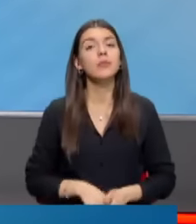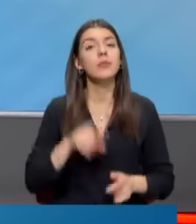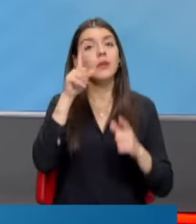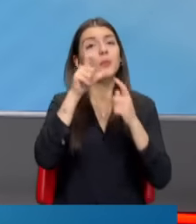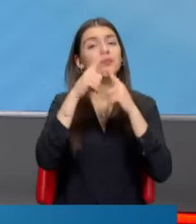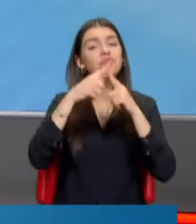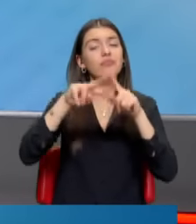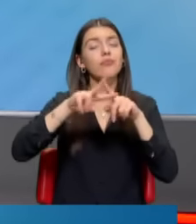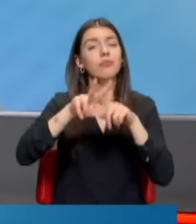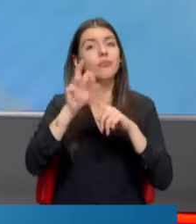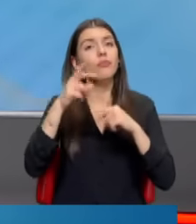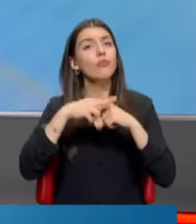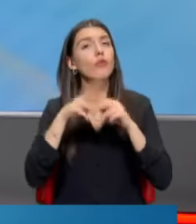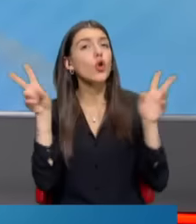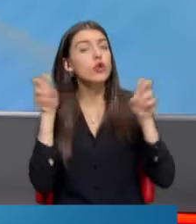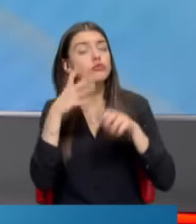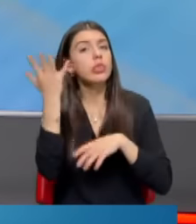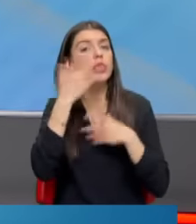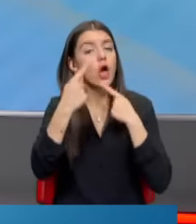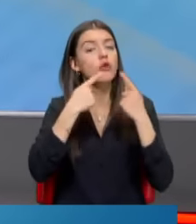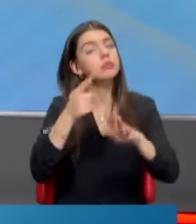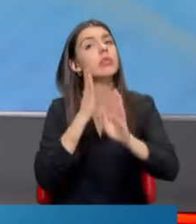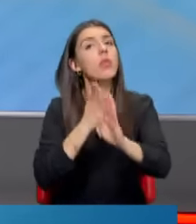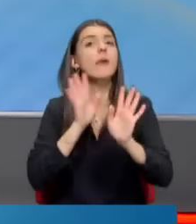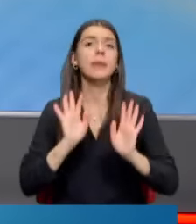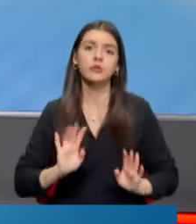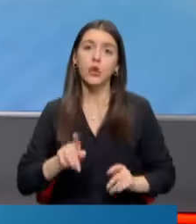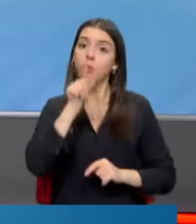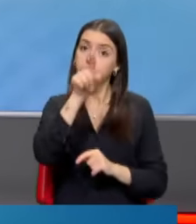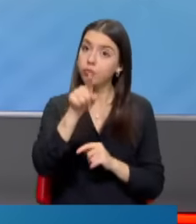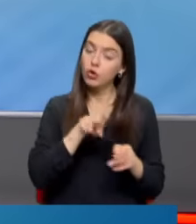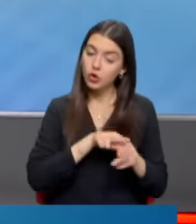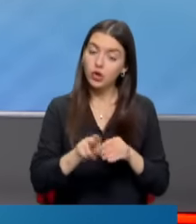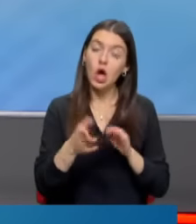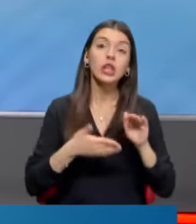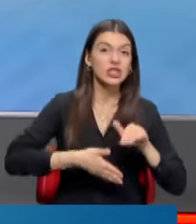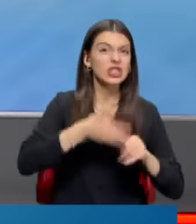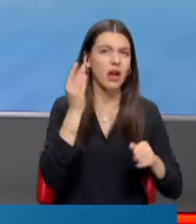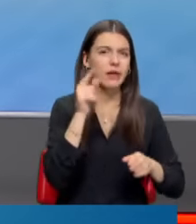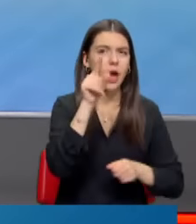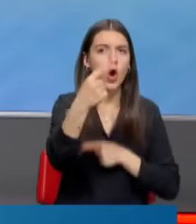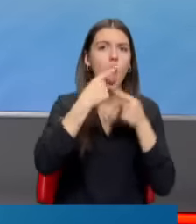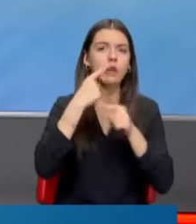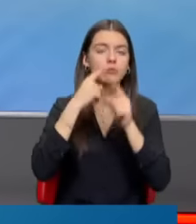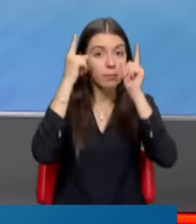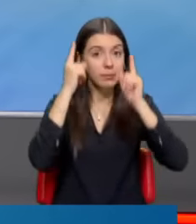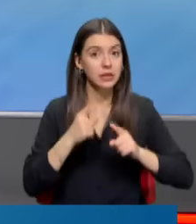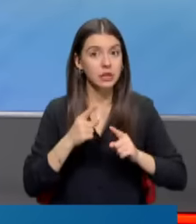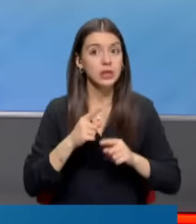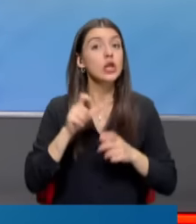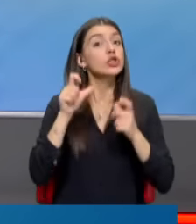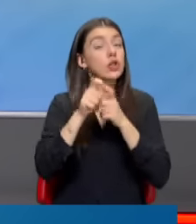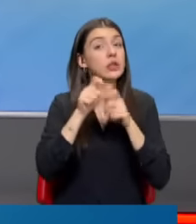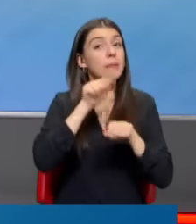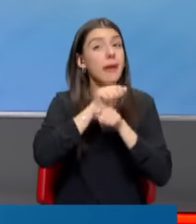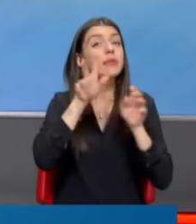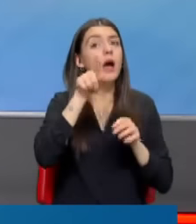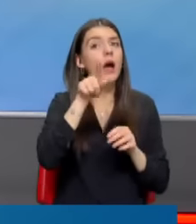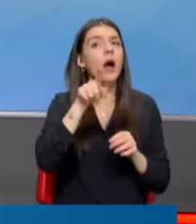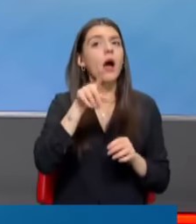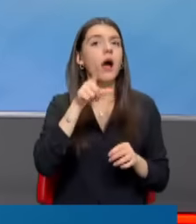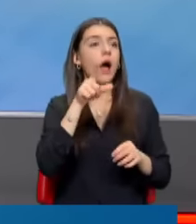meselesi belli ki daha konuşulmaya devam edecek. Oradan yola çıkarak konuşulmaya başlanan sosyal medyadan adeta